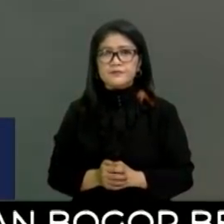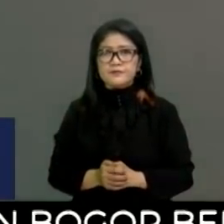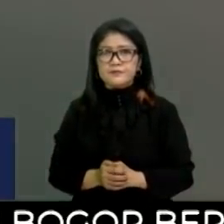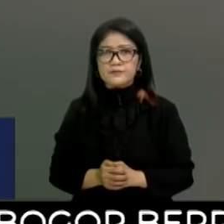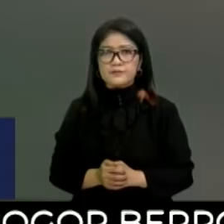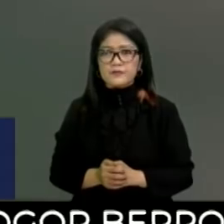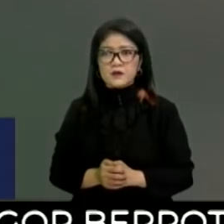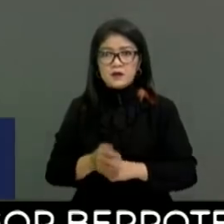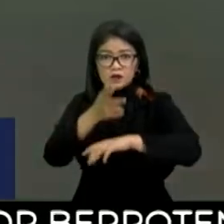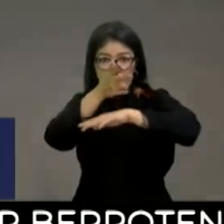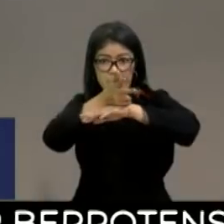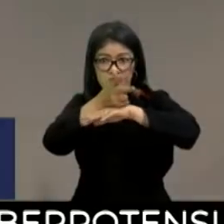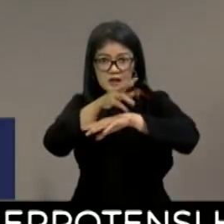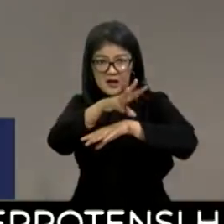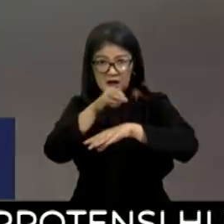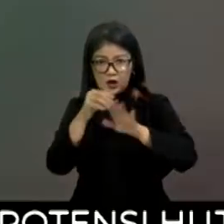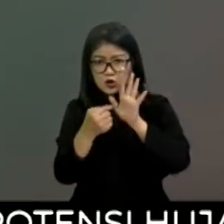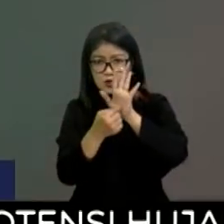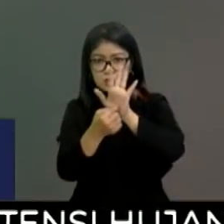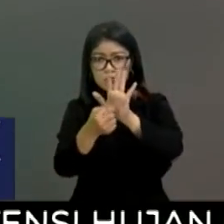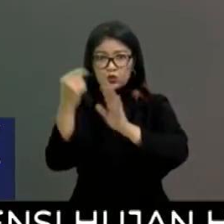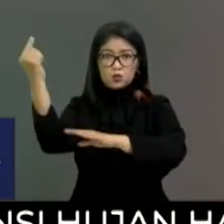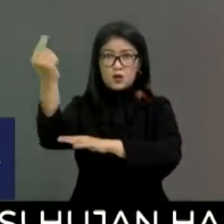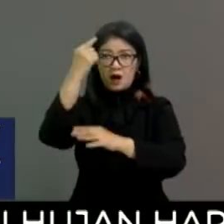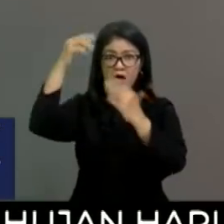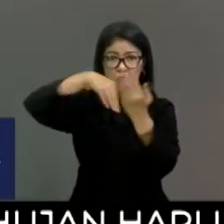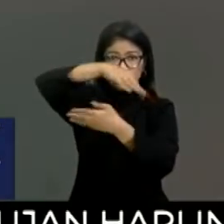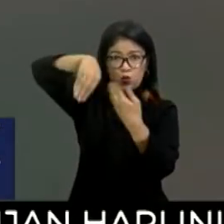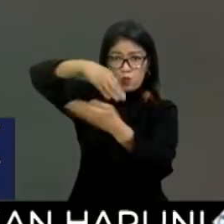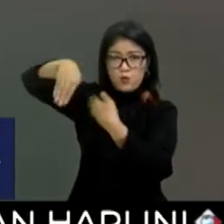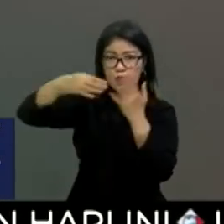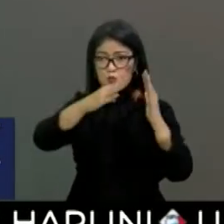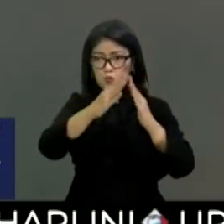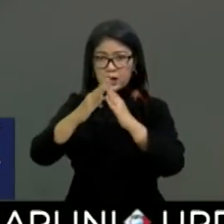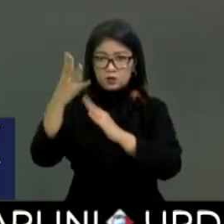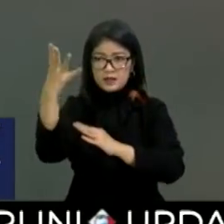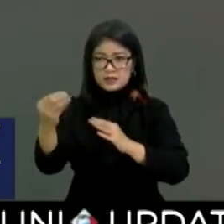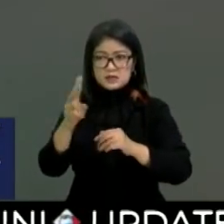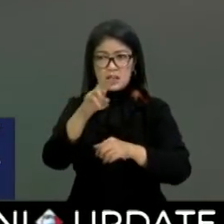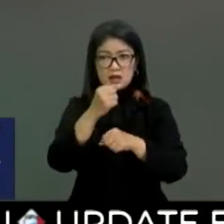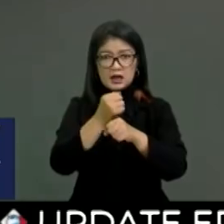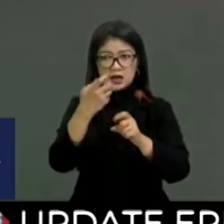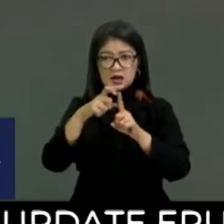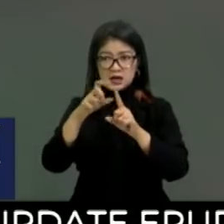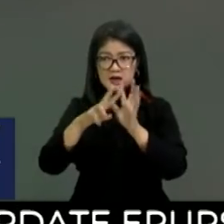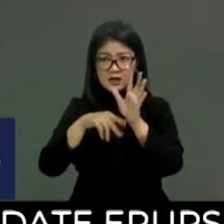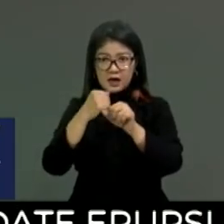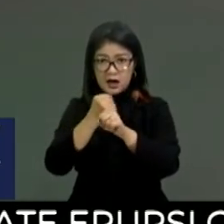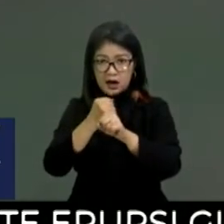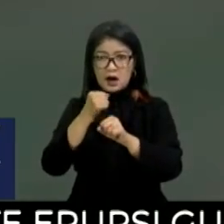Video amatir warga ini memperlihatkan saat angin puting beliung menerjang rumah warga di Desa Gedangan, Kecamatan Sumobito, Kabupaten Jombang, Jawa